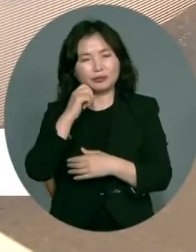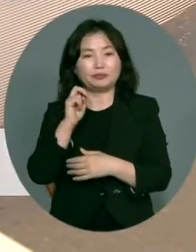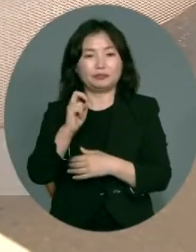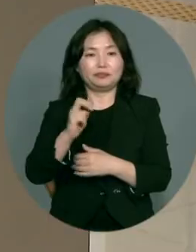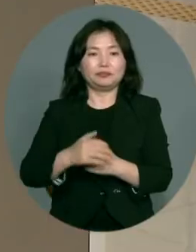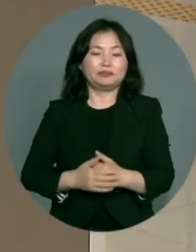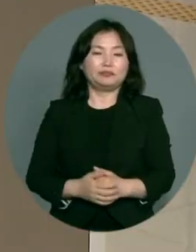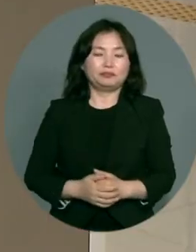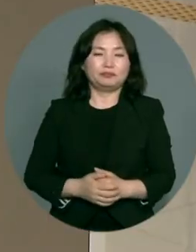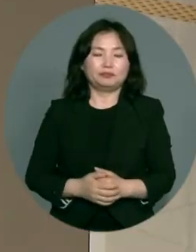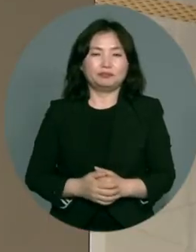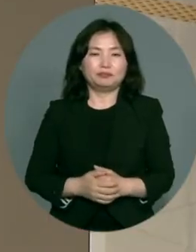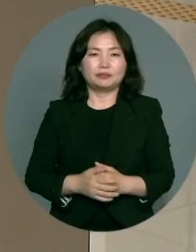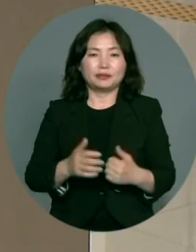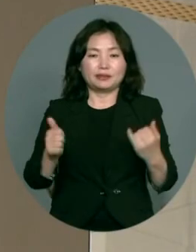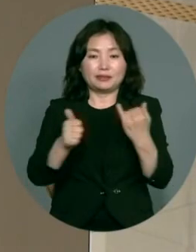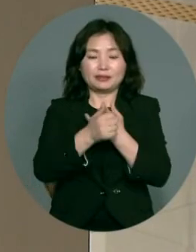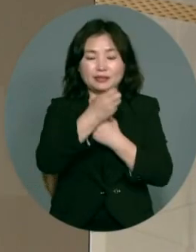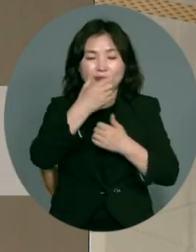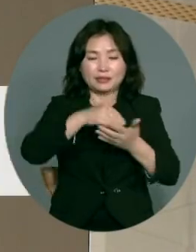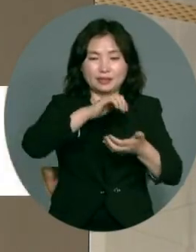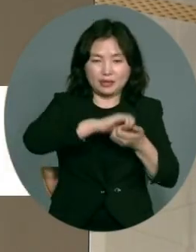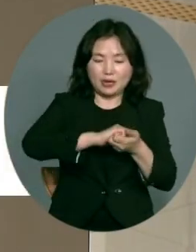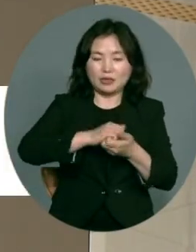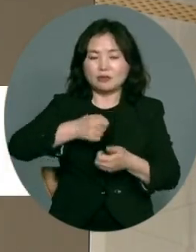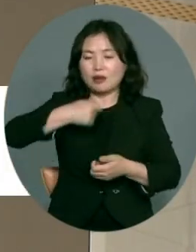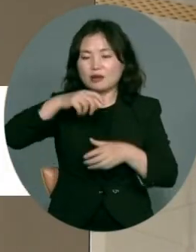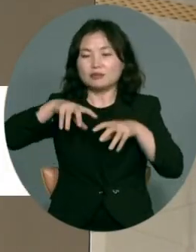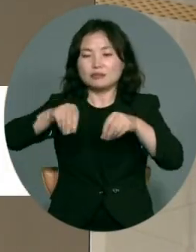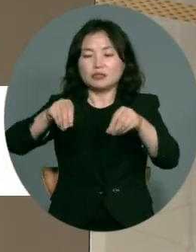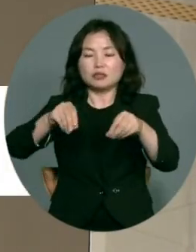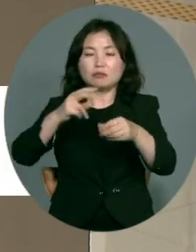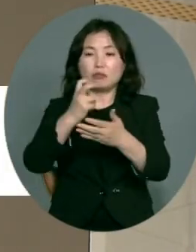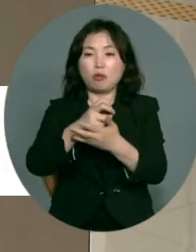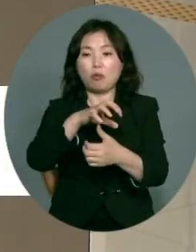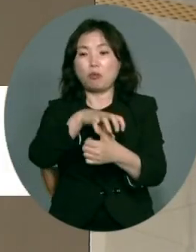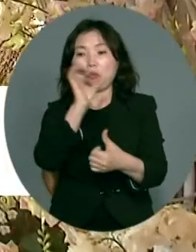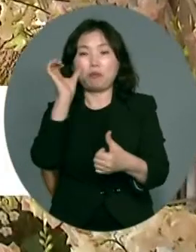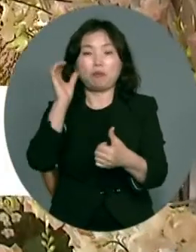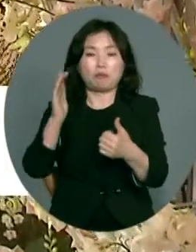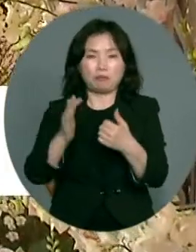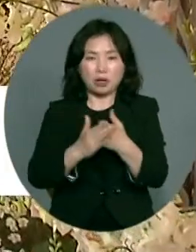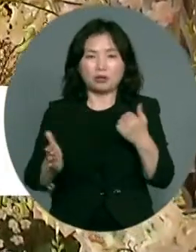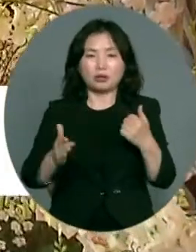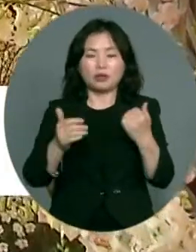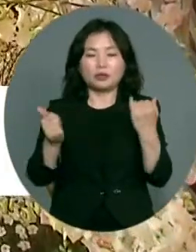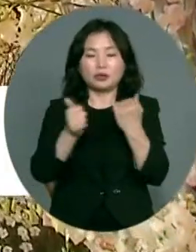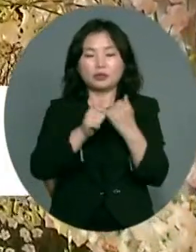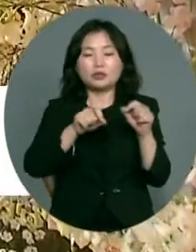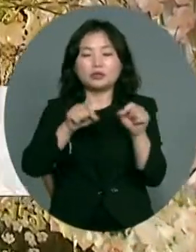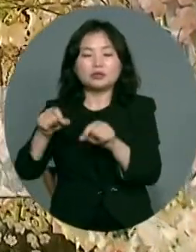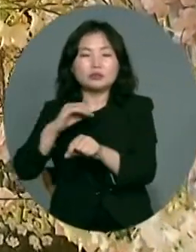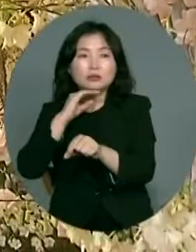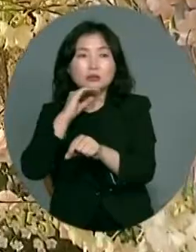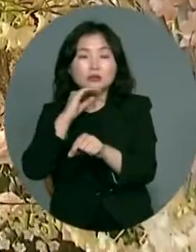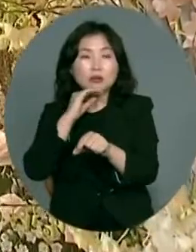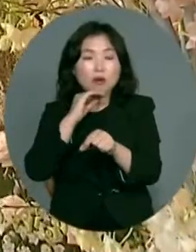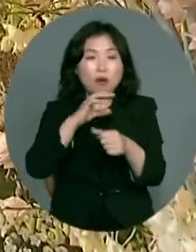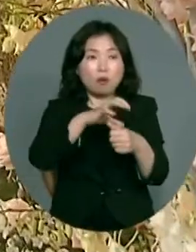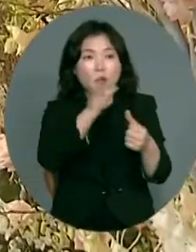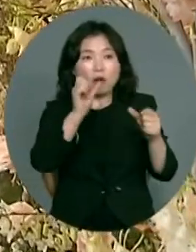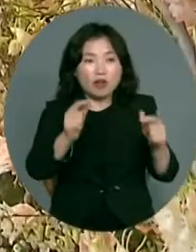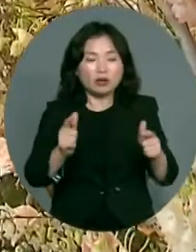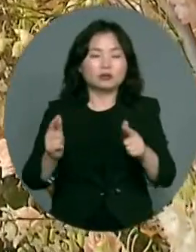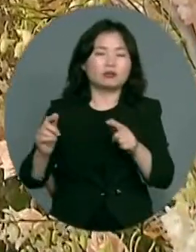같습니다. 예식 인원 제한, 취식 금지 등 방역 수칙이 모두 풀리면서 결혼을 미뤄왔던 사람들이